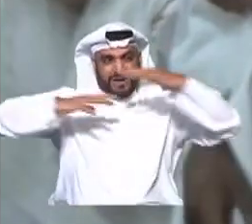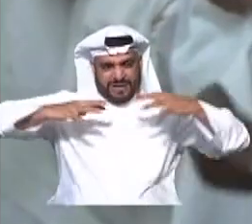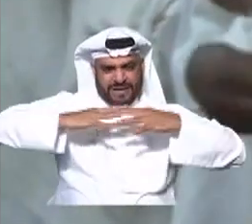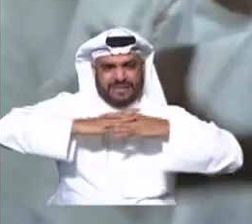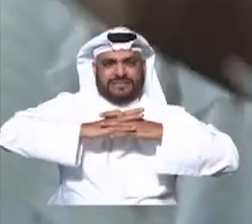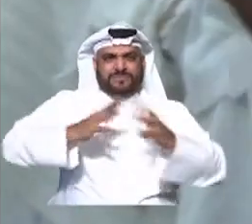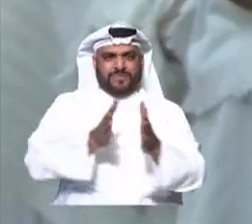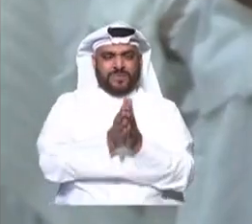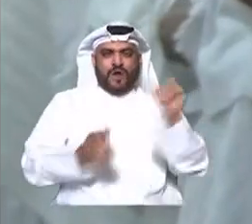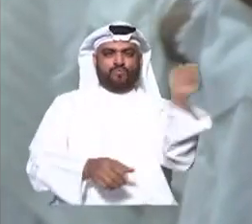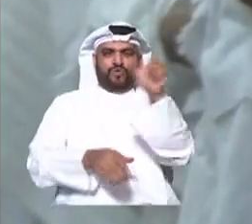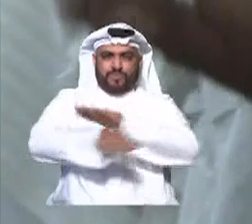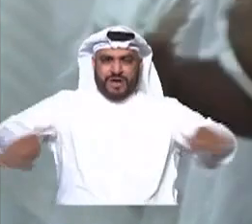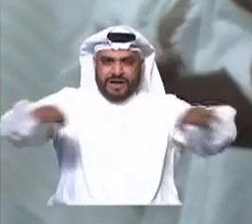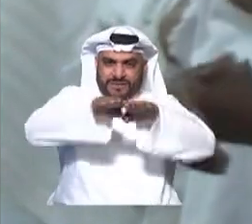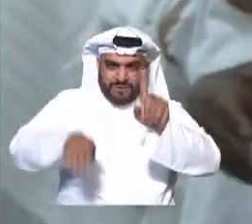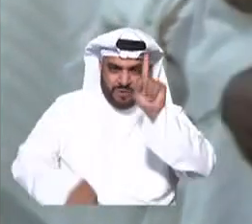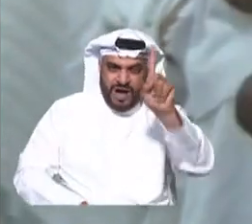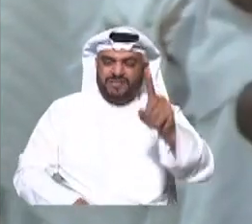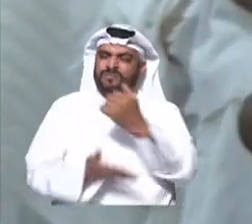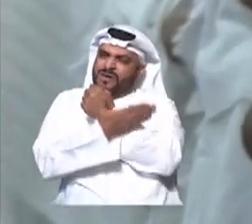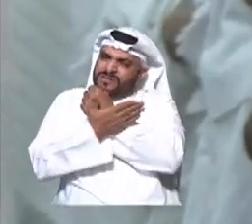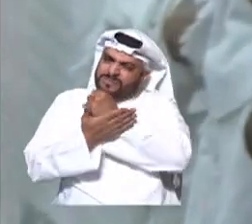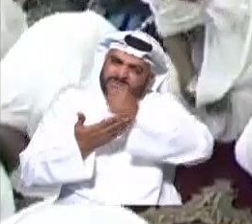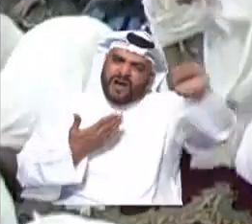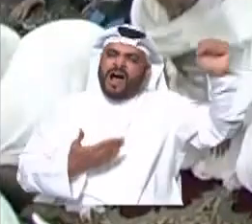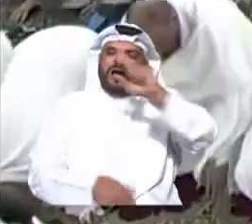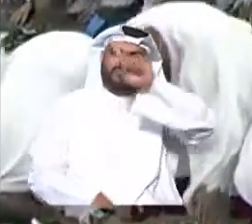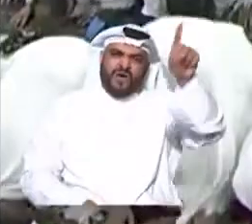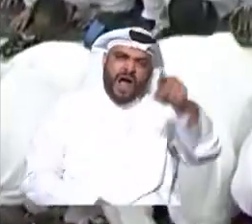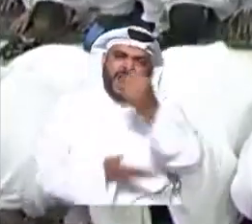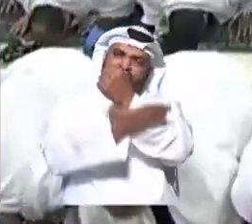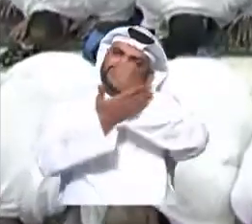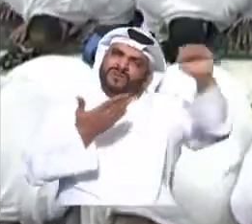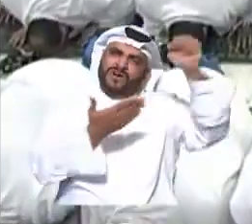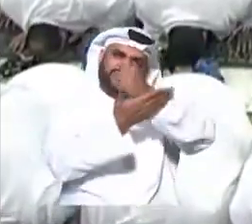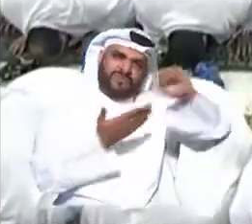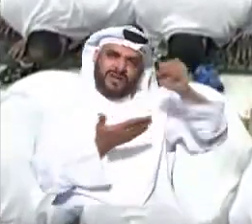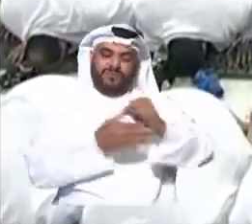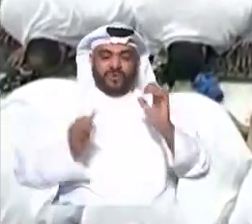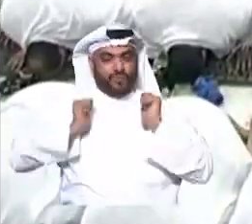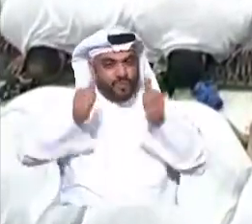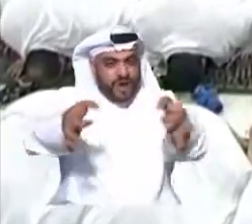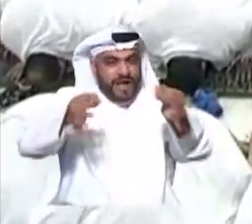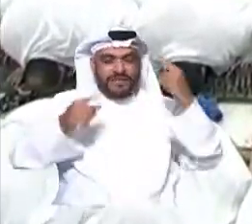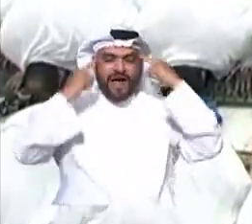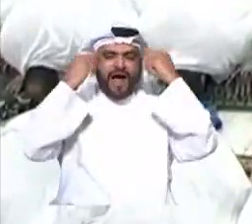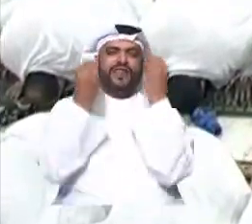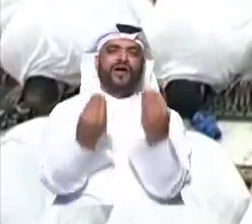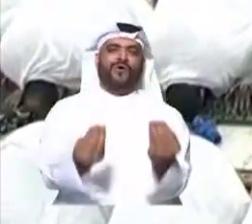بين المسلمين وضرورة التصدي للمفاهيم المغلوطة عن ديننا الحنيف والالتزام بحسن الخلق.